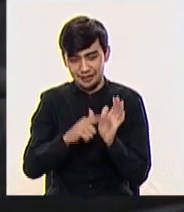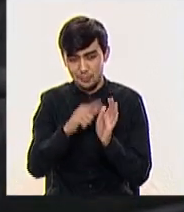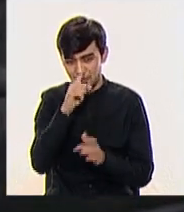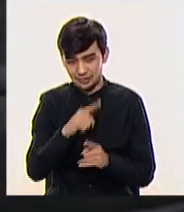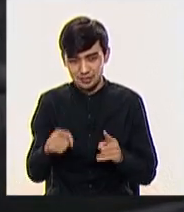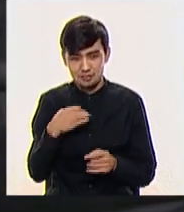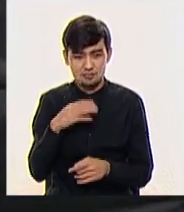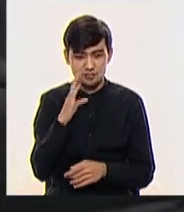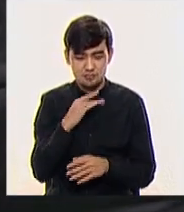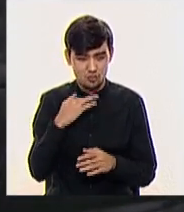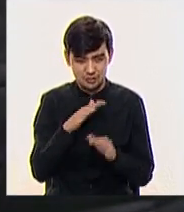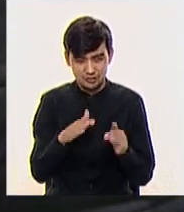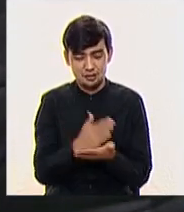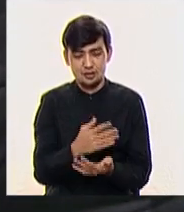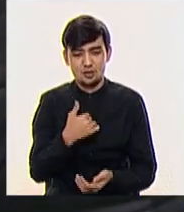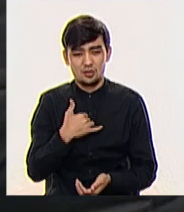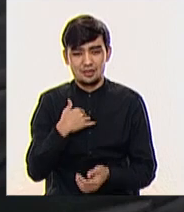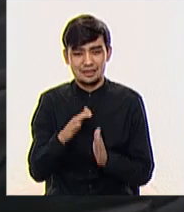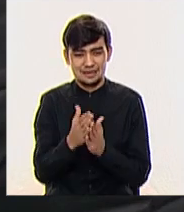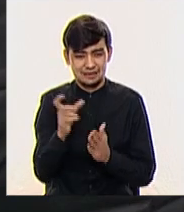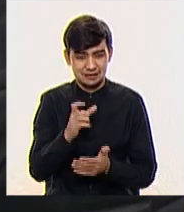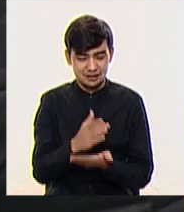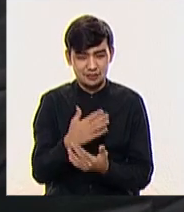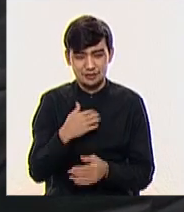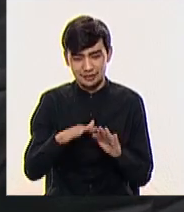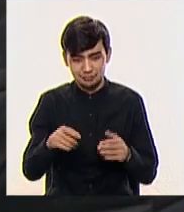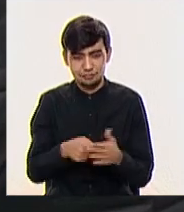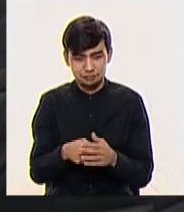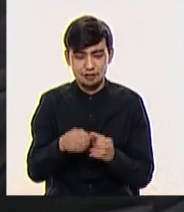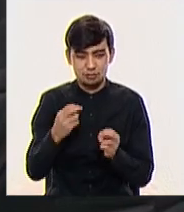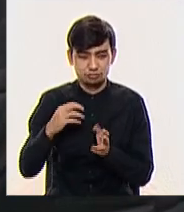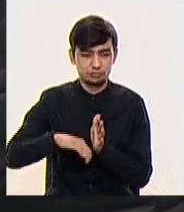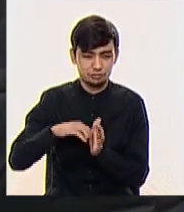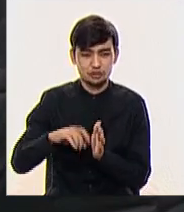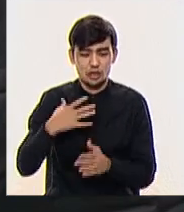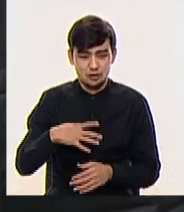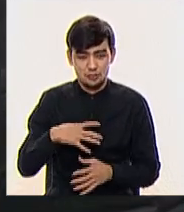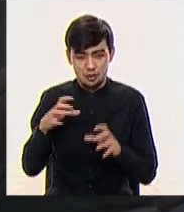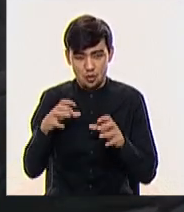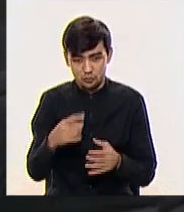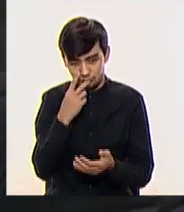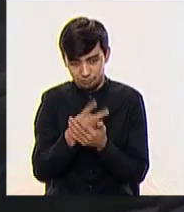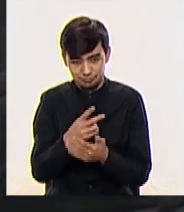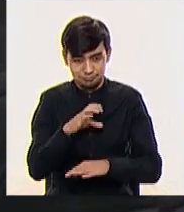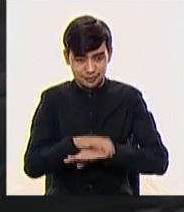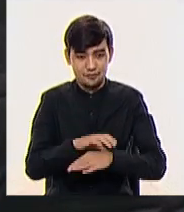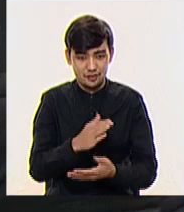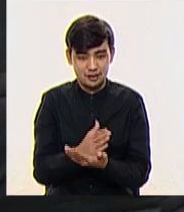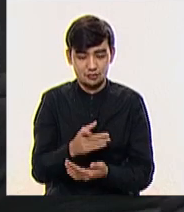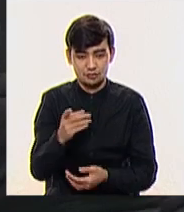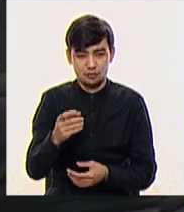балалы анамын, мен өзім көк кінішкімде бар. Мен балдарыма тамағынан сен жүріп ұстап отырсың, не үшін ұстап отырсың, маған хотя бы заңды түрде дәлелін бер дегенде, ол